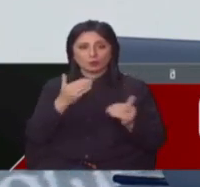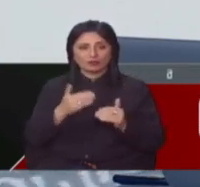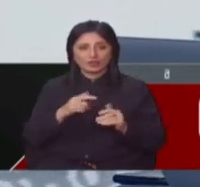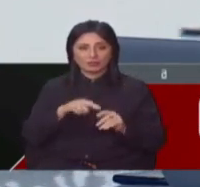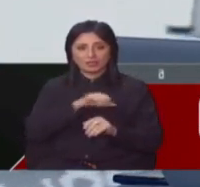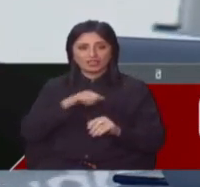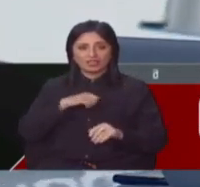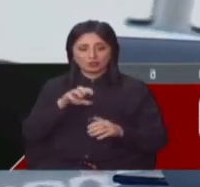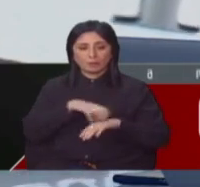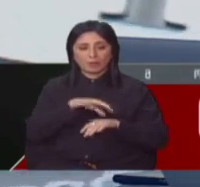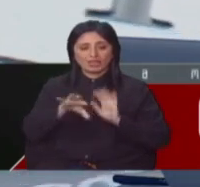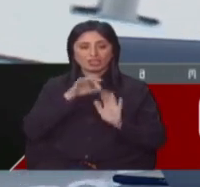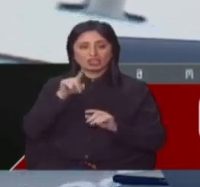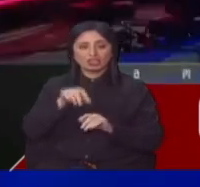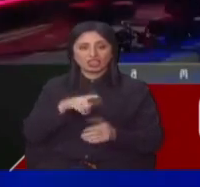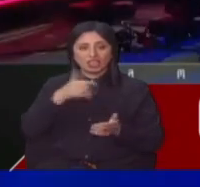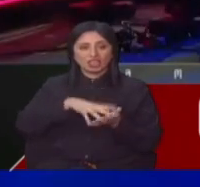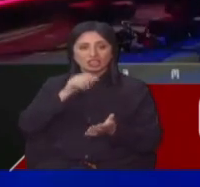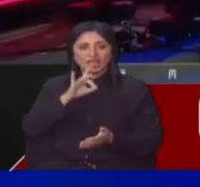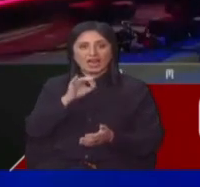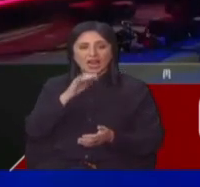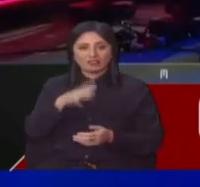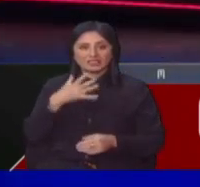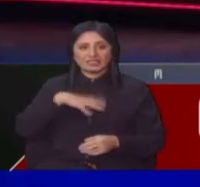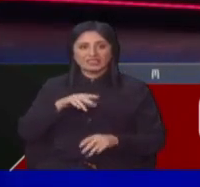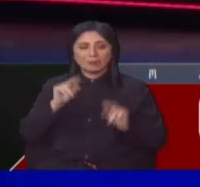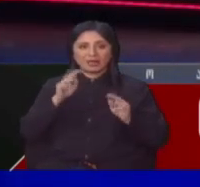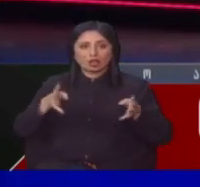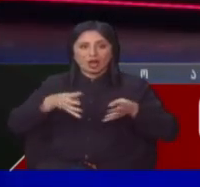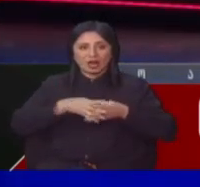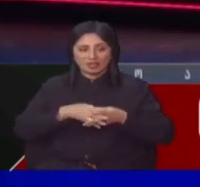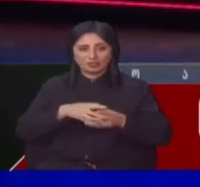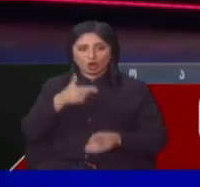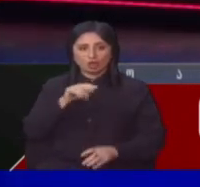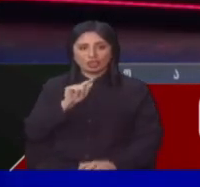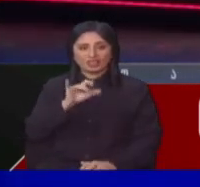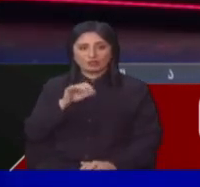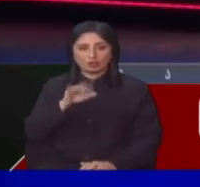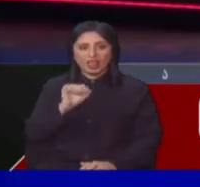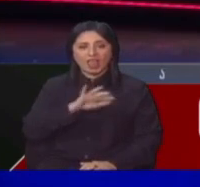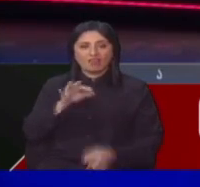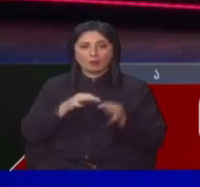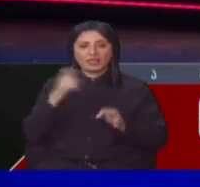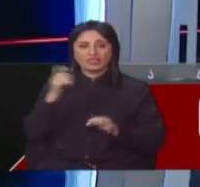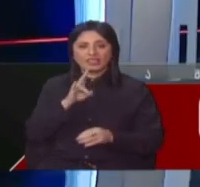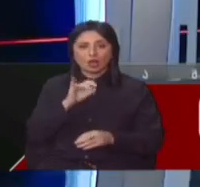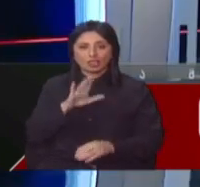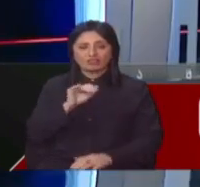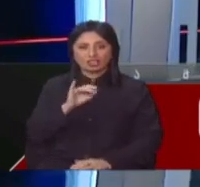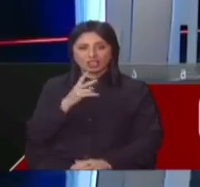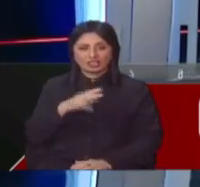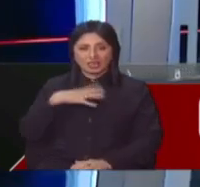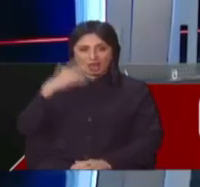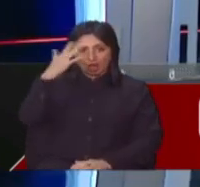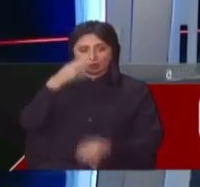სპიკერები თავად პარტიებმა შეარჩიეს. კირჩე ალექსანდრე რაქვიაშვილი, საქართველოს პატრიოტთა ალიანსი, გოჩა თევდორაძე, ევროპული დემოკრატები, ნიკოლოზ ვაშაკიძე,